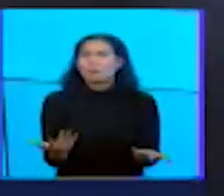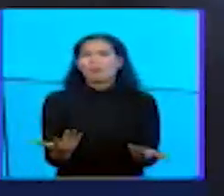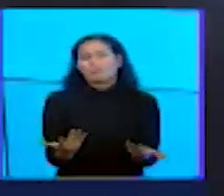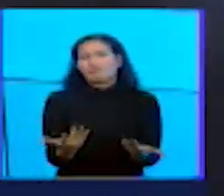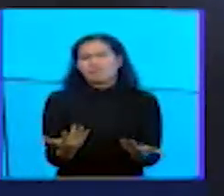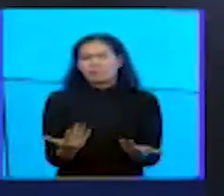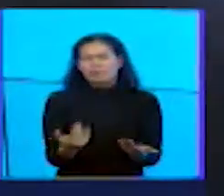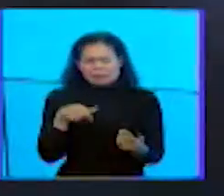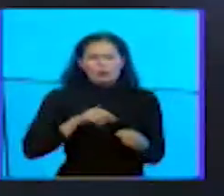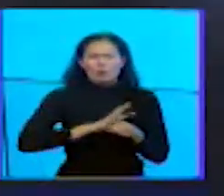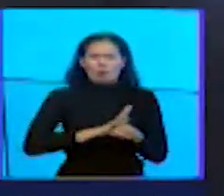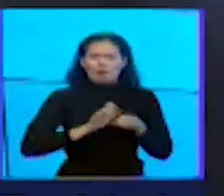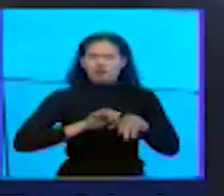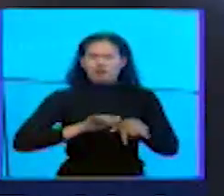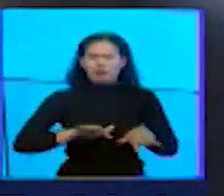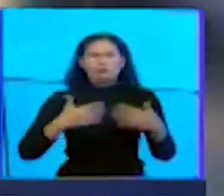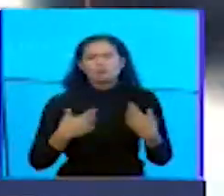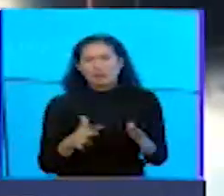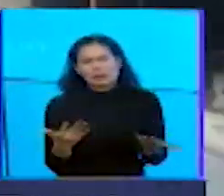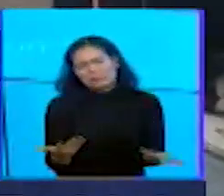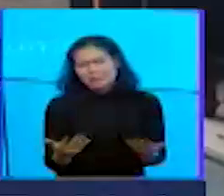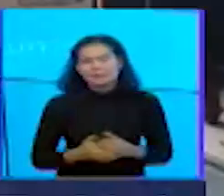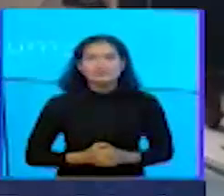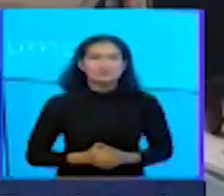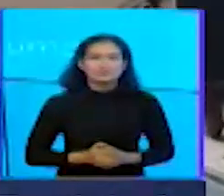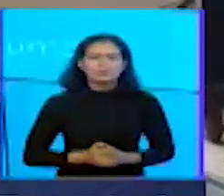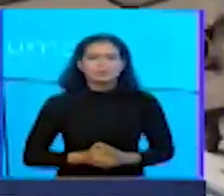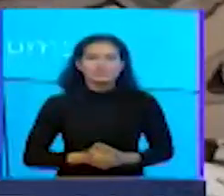Lagi kan corona kan udah terlebih ya.